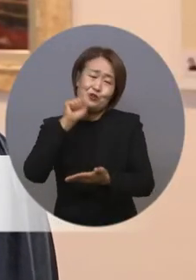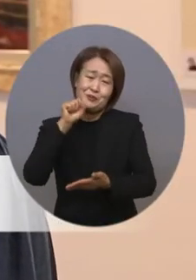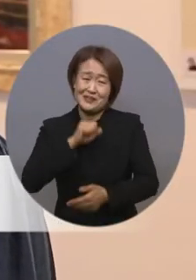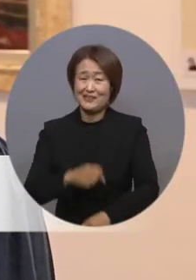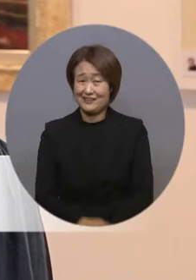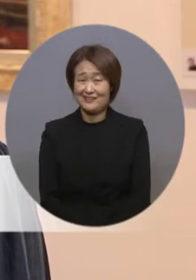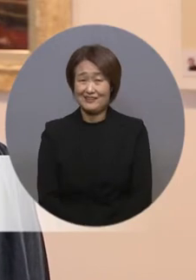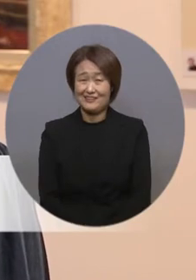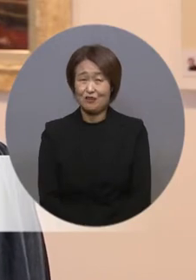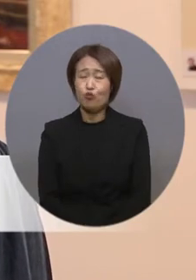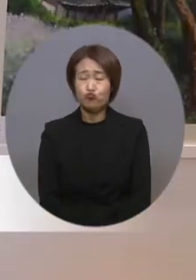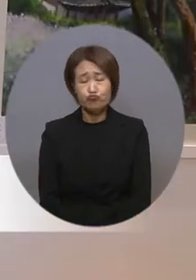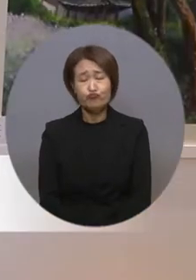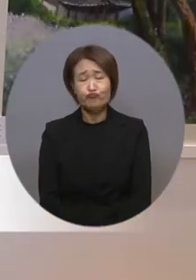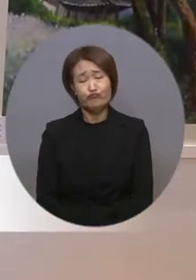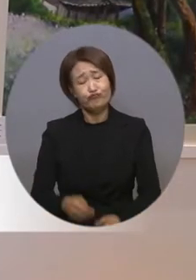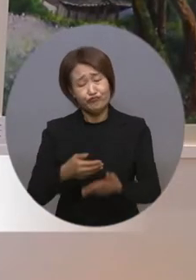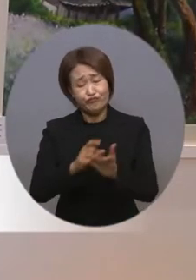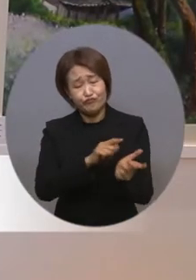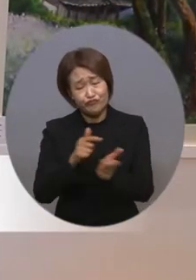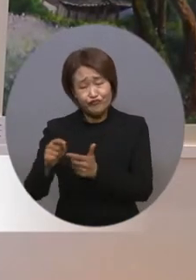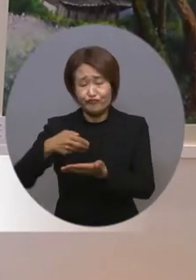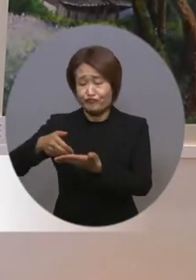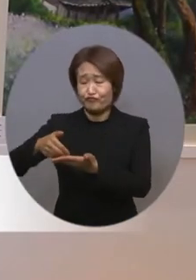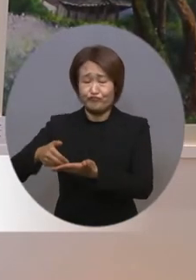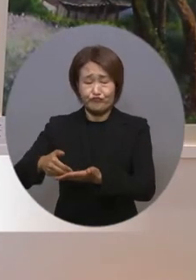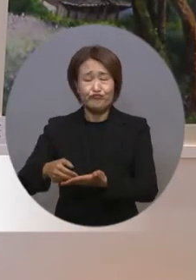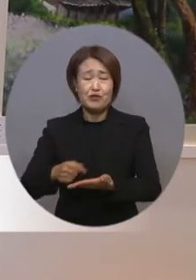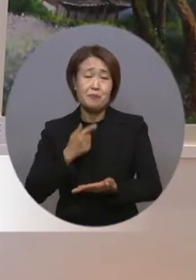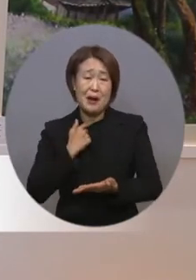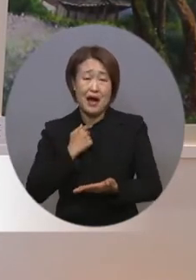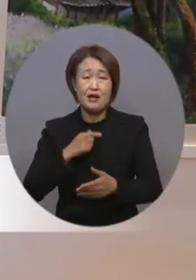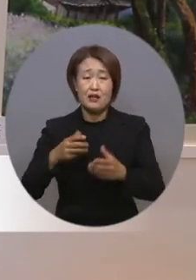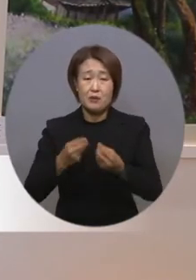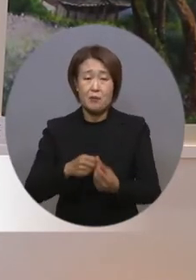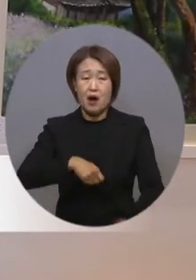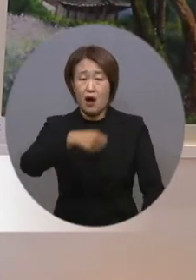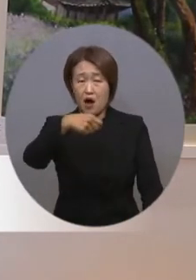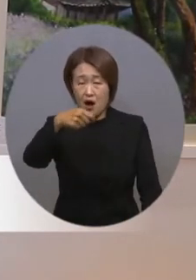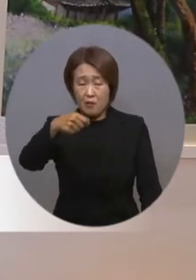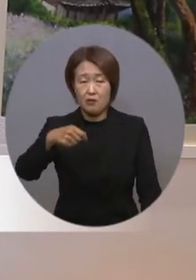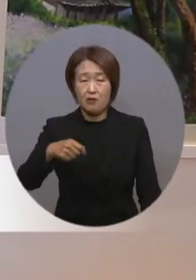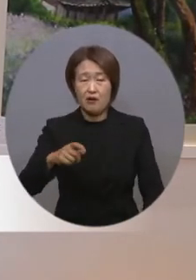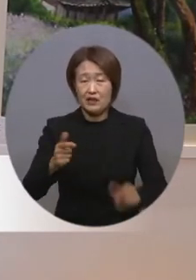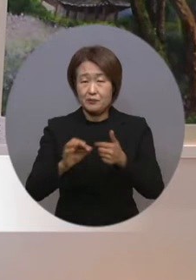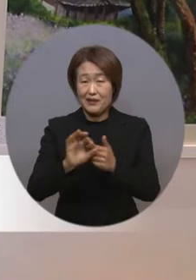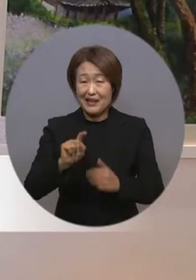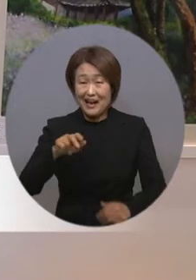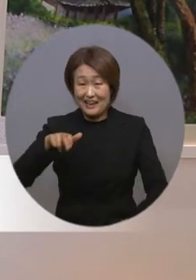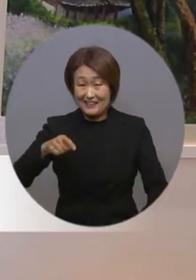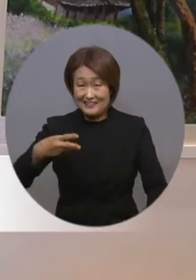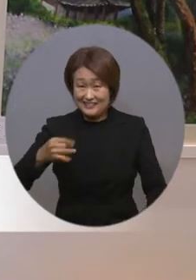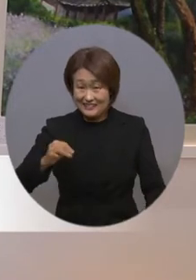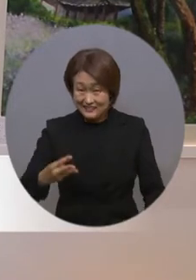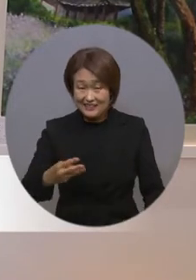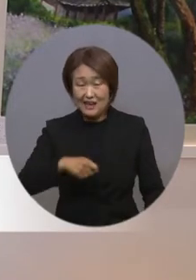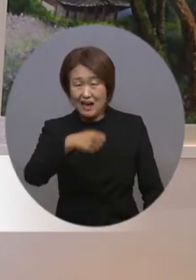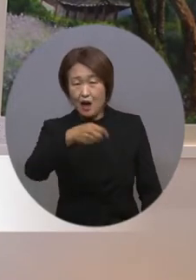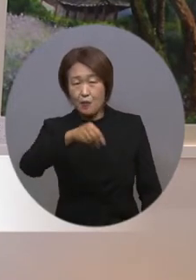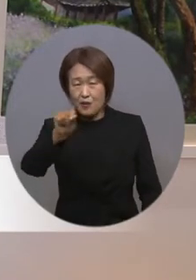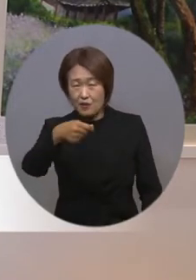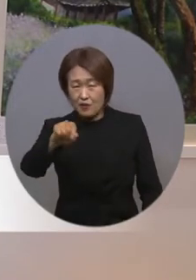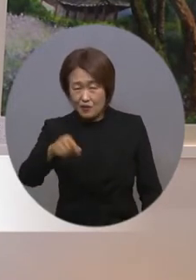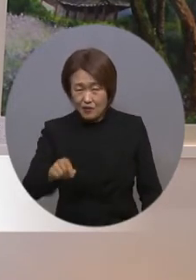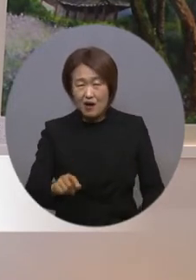가지 장르의 그림들을 그려봤습니다. 연필화, 또 아크릴화, 수채화,